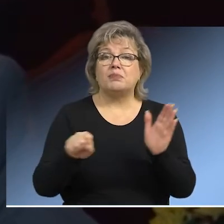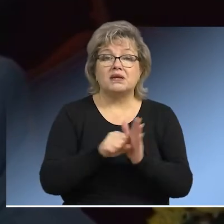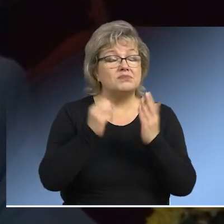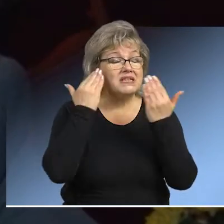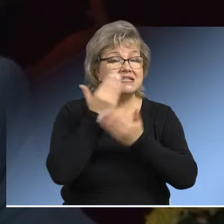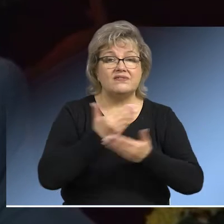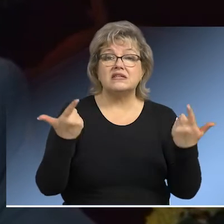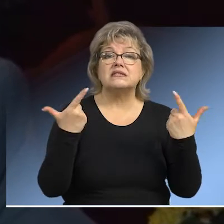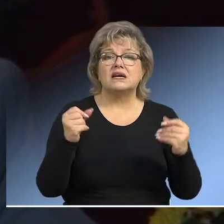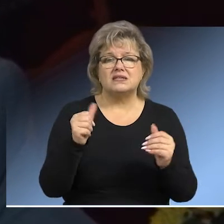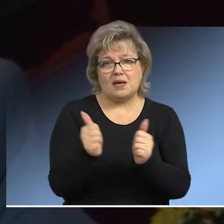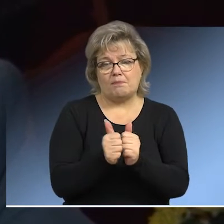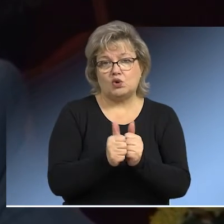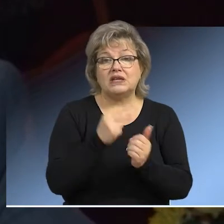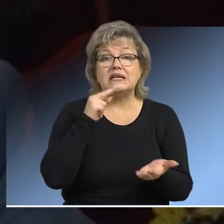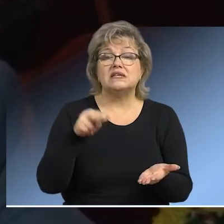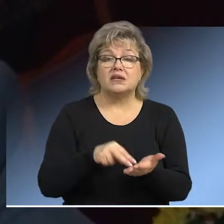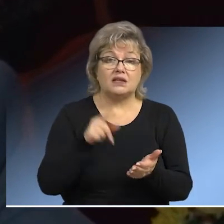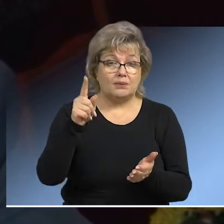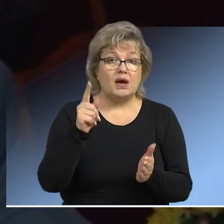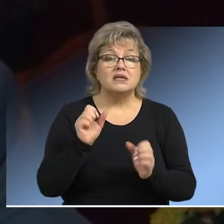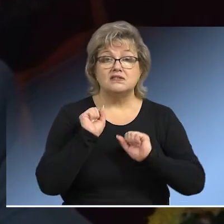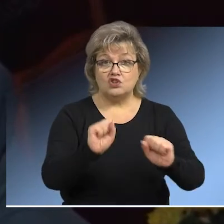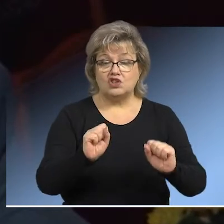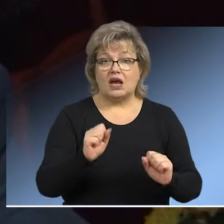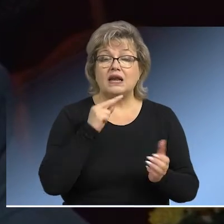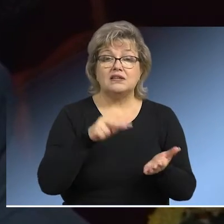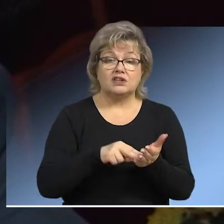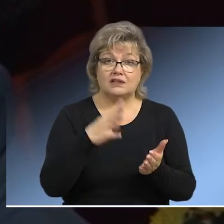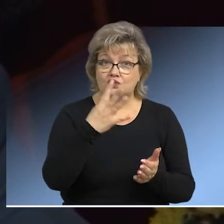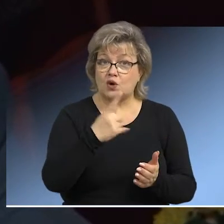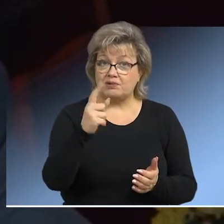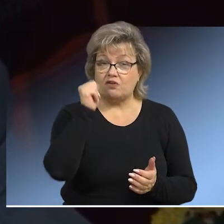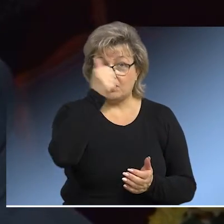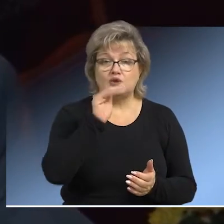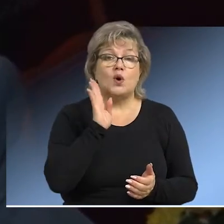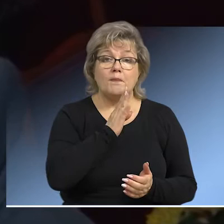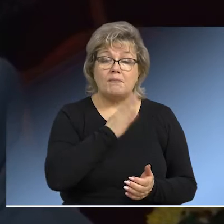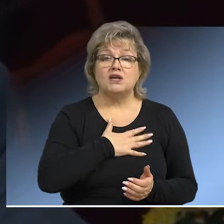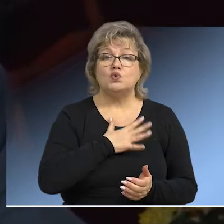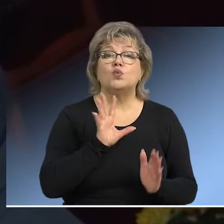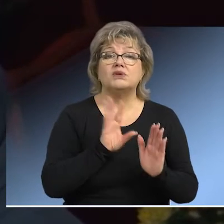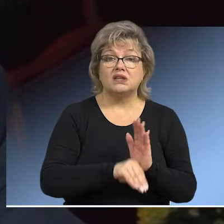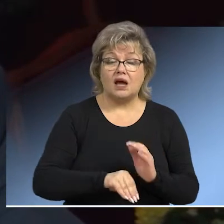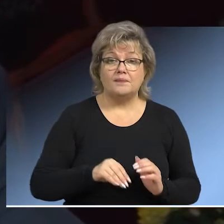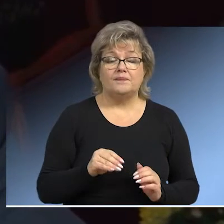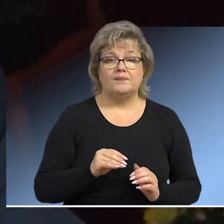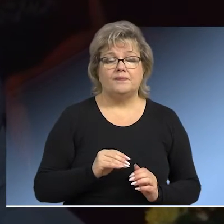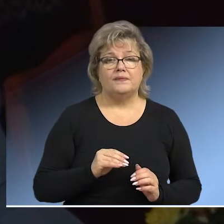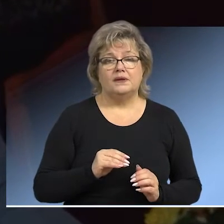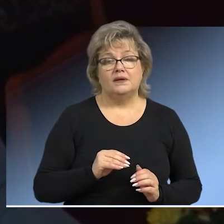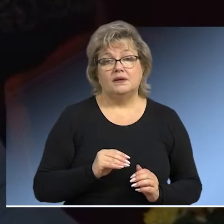погибли неизвестно где, под Ленинградом. Они защищали Ленинград, в 41-м году ушли. Мать умерла.